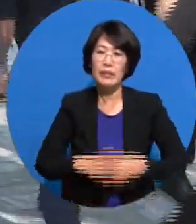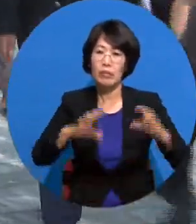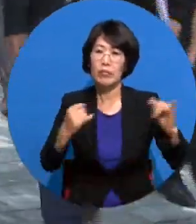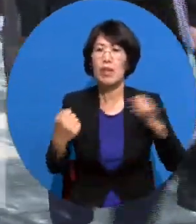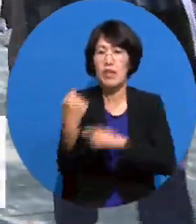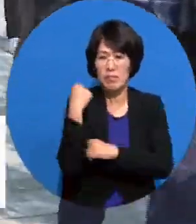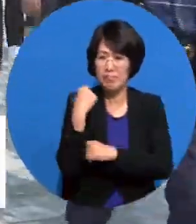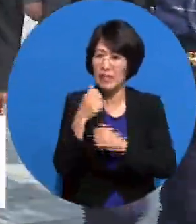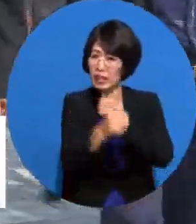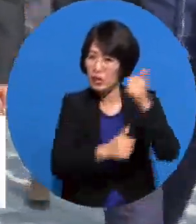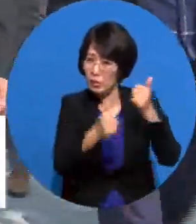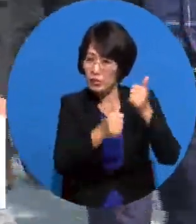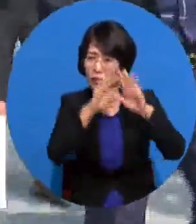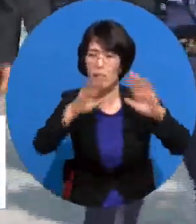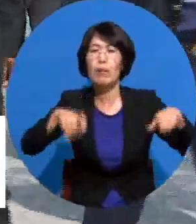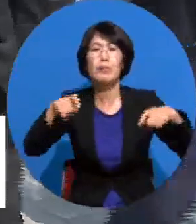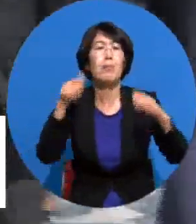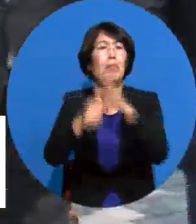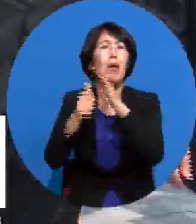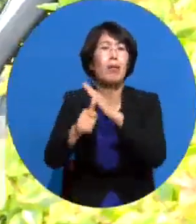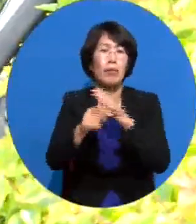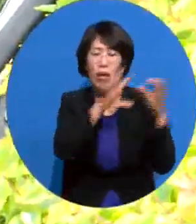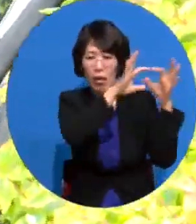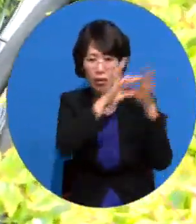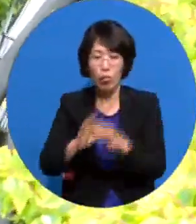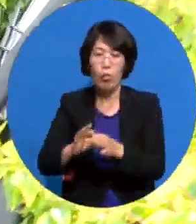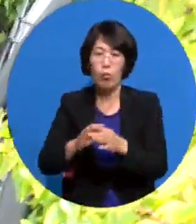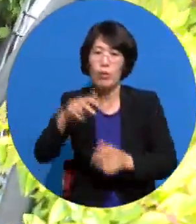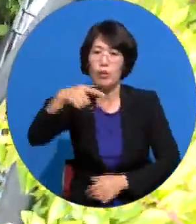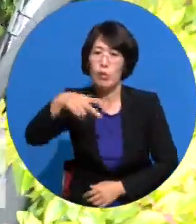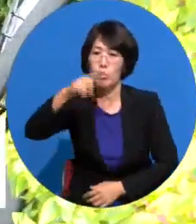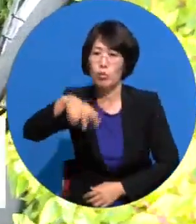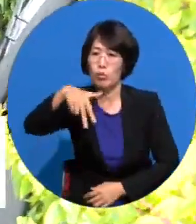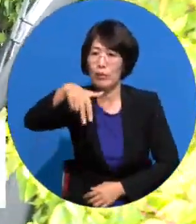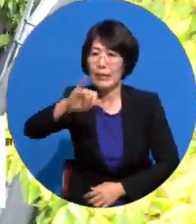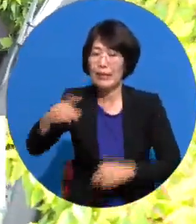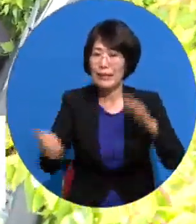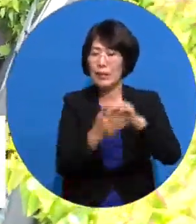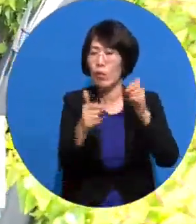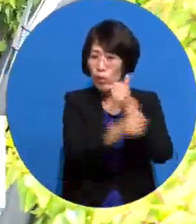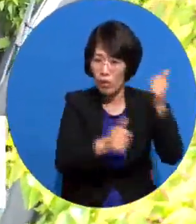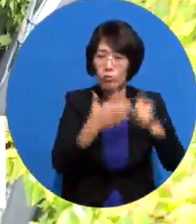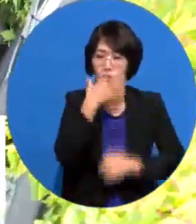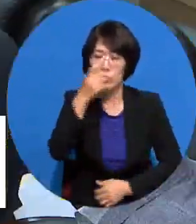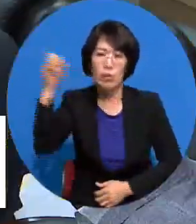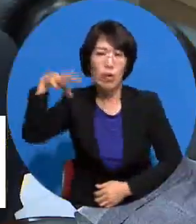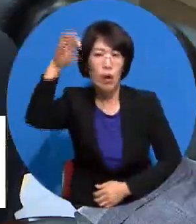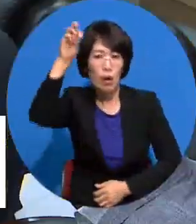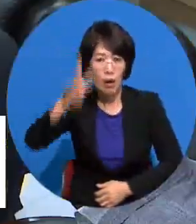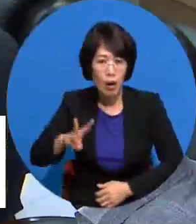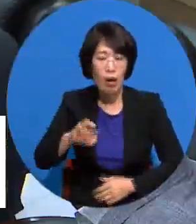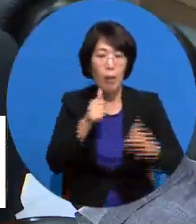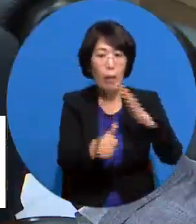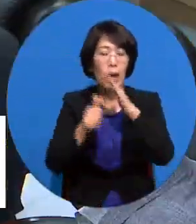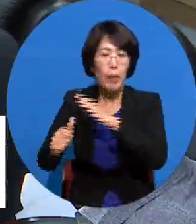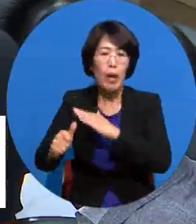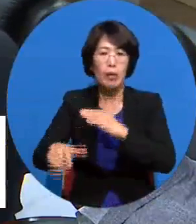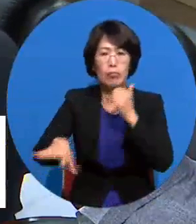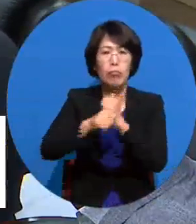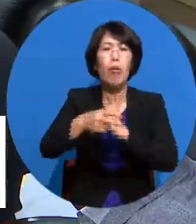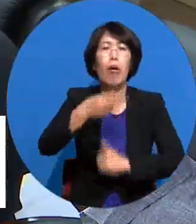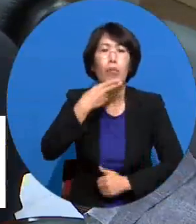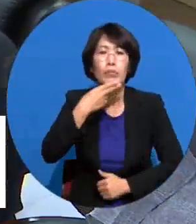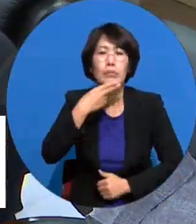국민의힘 지도부의 전남 방문이 계속되고 있습니다. 조수진 최고위원은 순천과 광양을 찾아 무소속